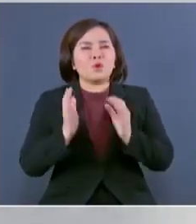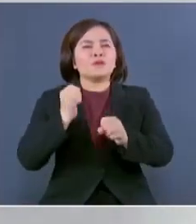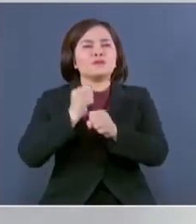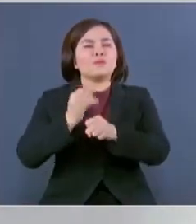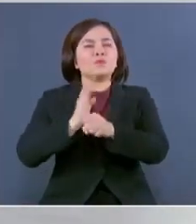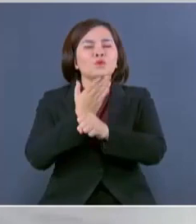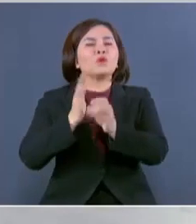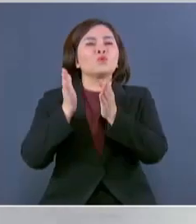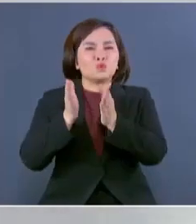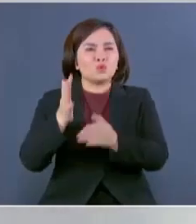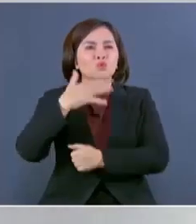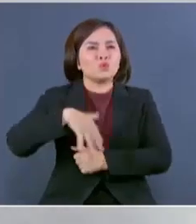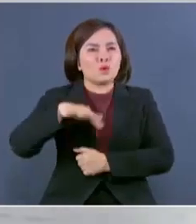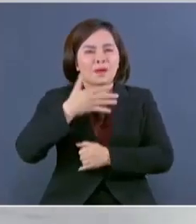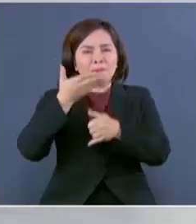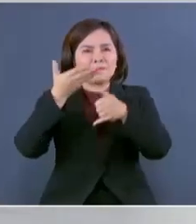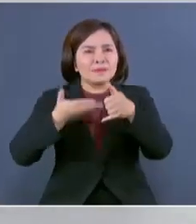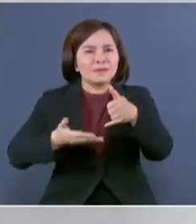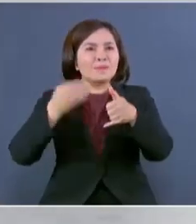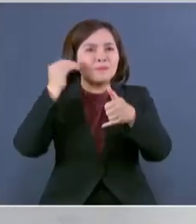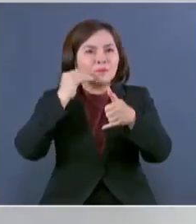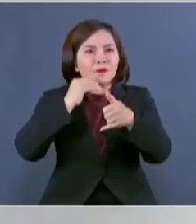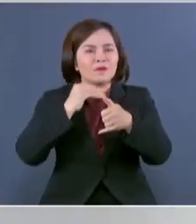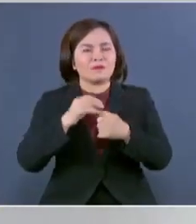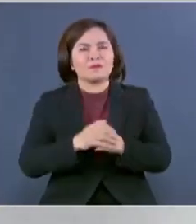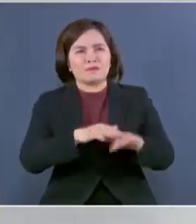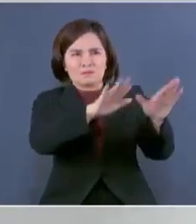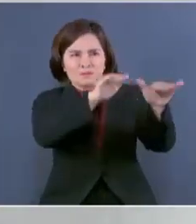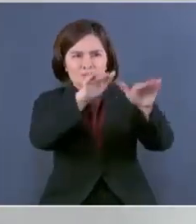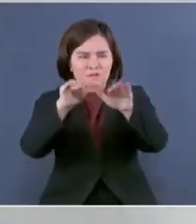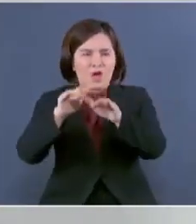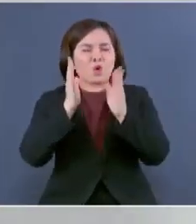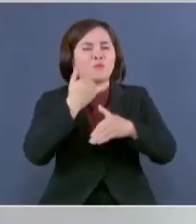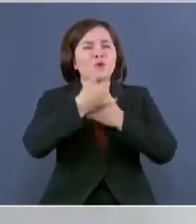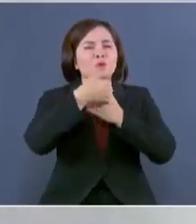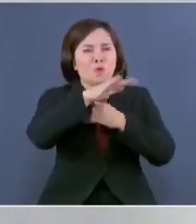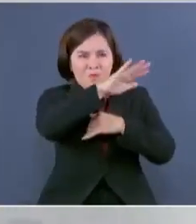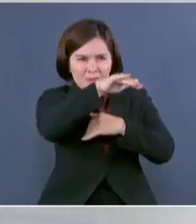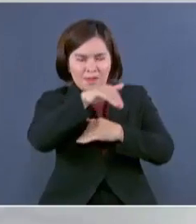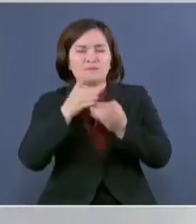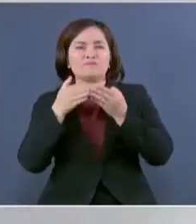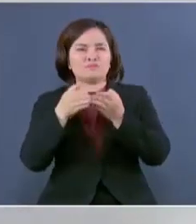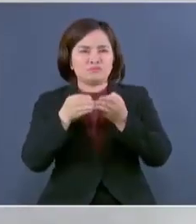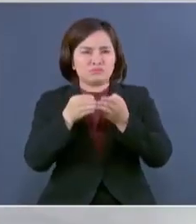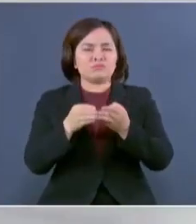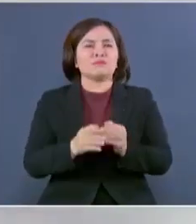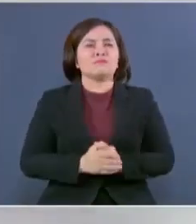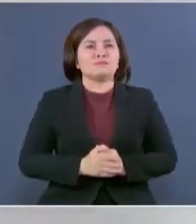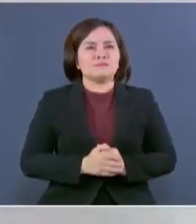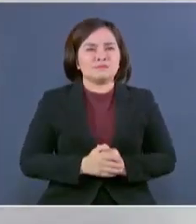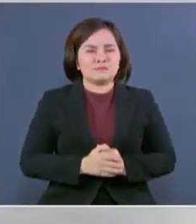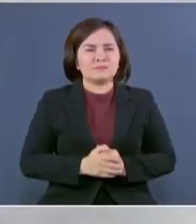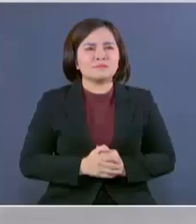กิจเนี่ยนะครับมักจะมีพฤติกรรมขึ้นมาเรียกชาวต่างชาติที่วัดให้ลงไปใช้บริการให้ลงไปล่อง